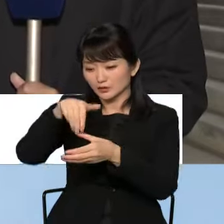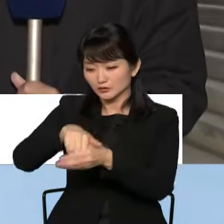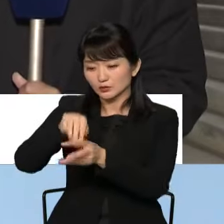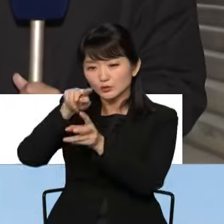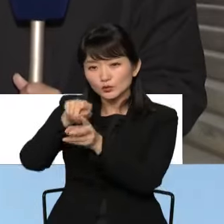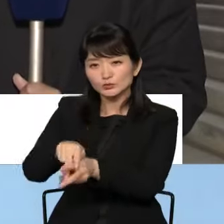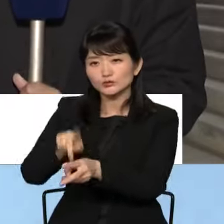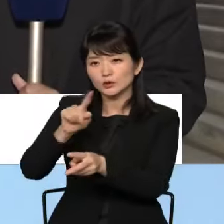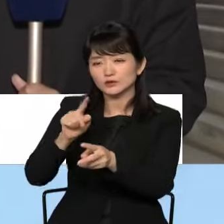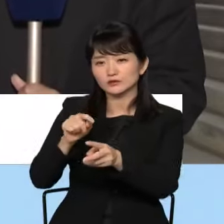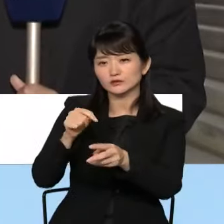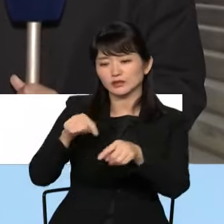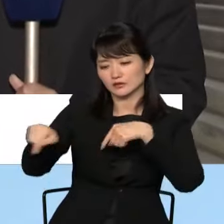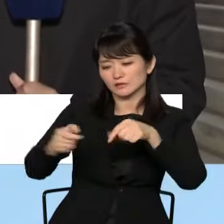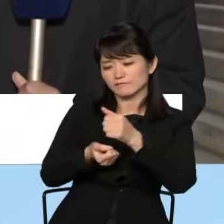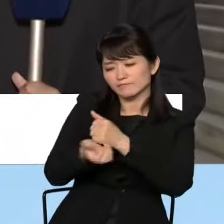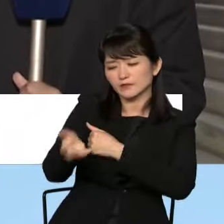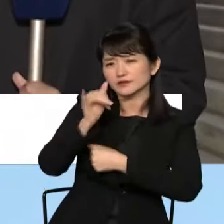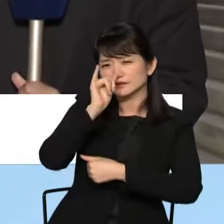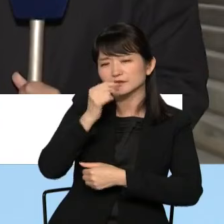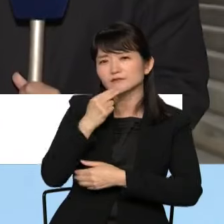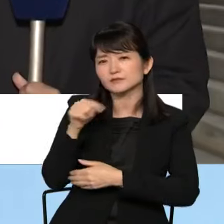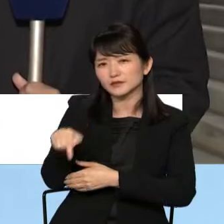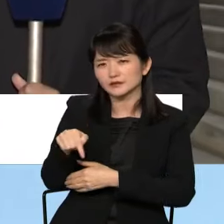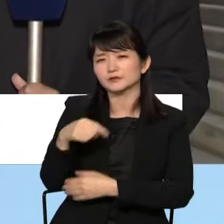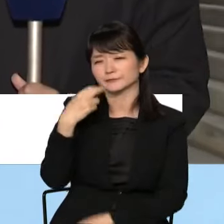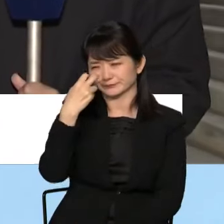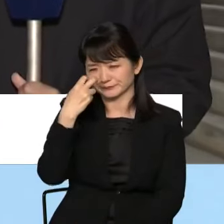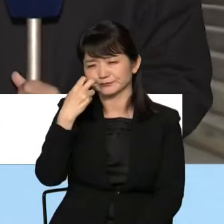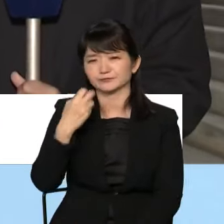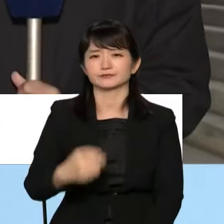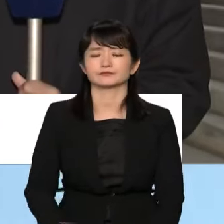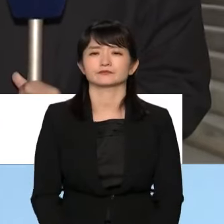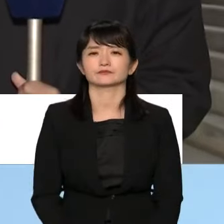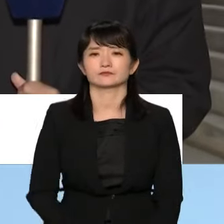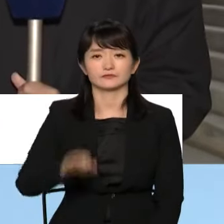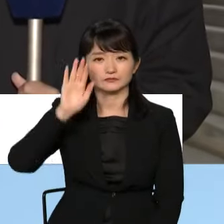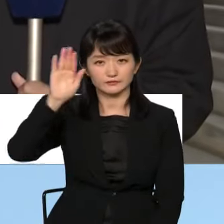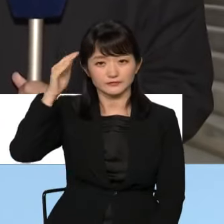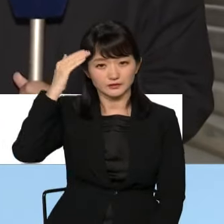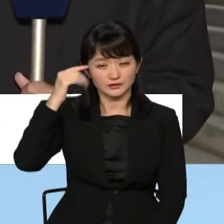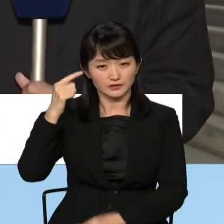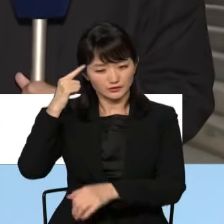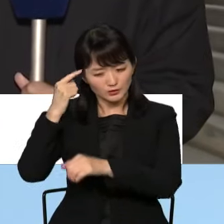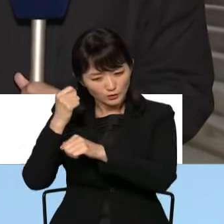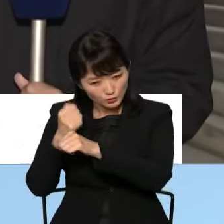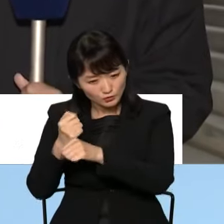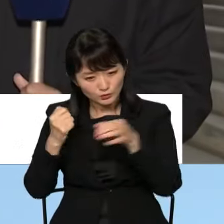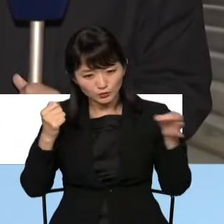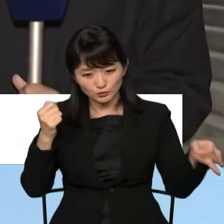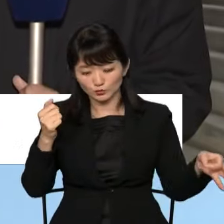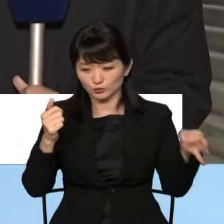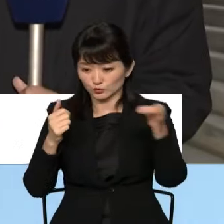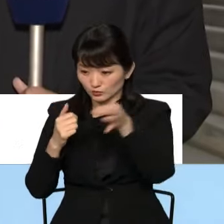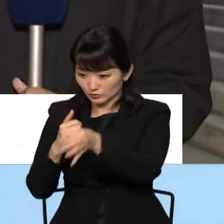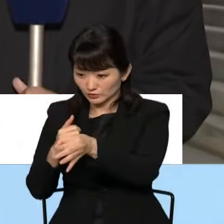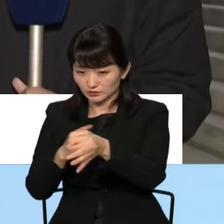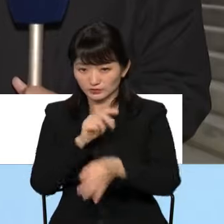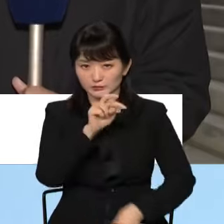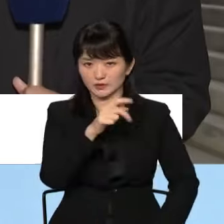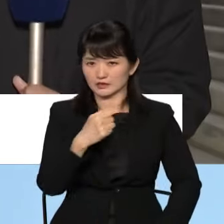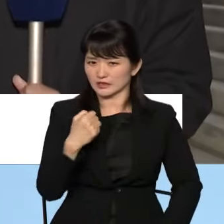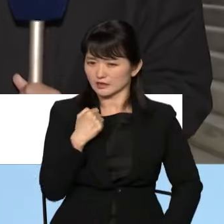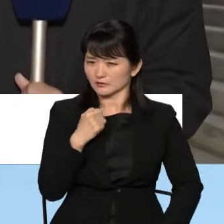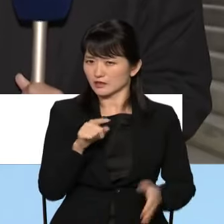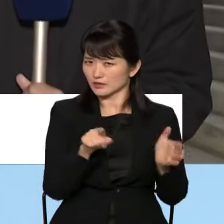어떤 정치적 영향력을 행사했냐 이 부분도 따져보고 있습니다. 미래한국연구소에 돈을 건넬 때명 씨의 힘을 믿고 준